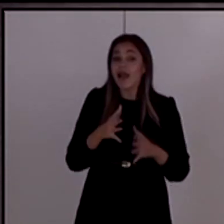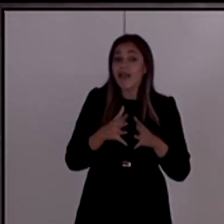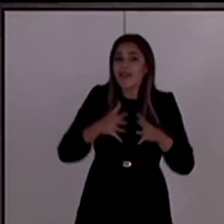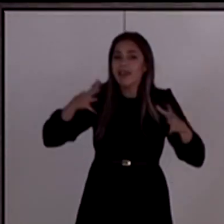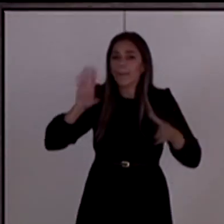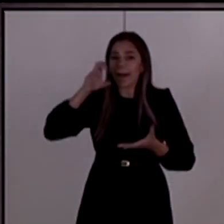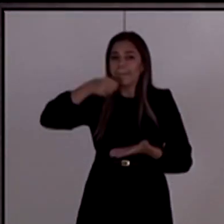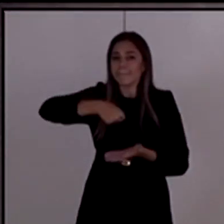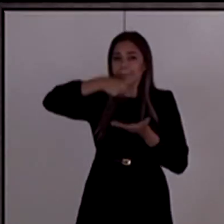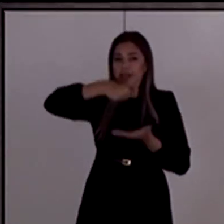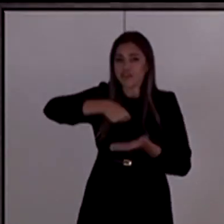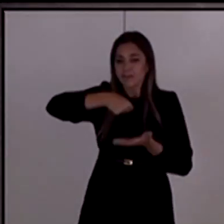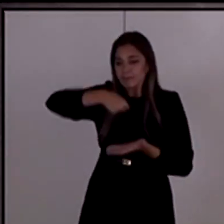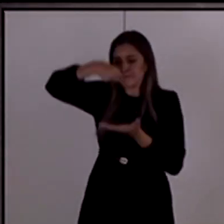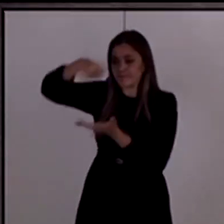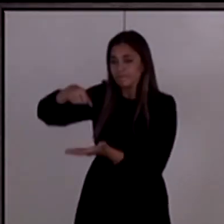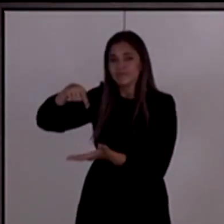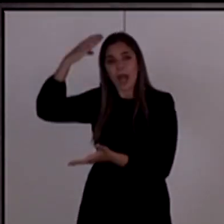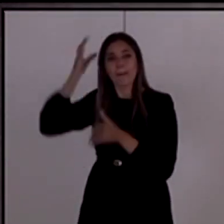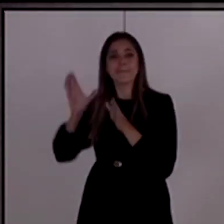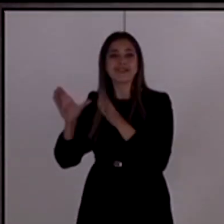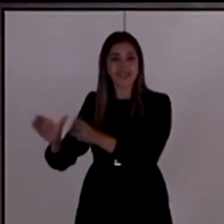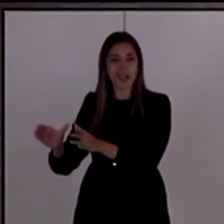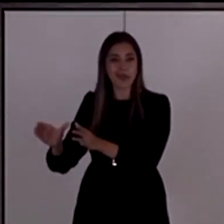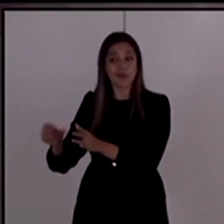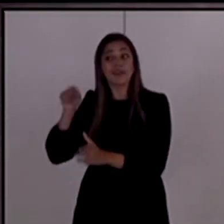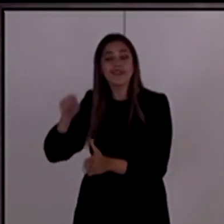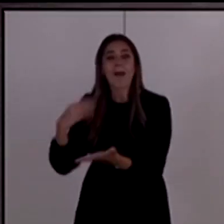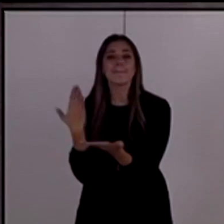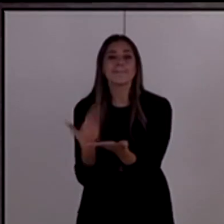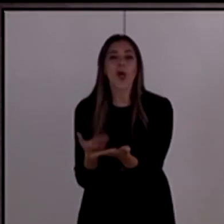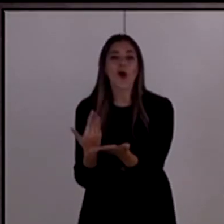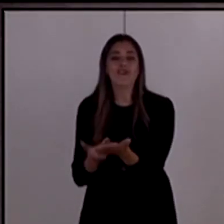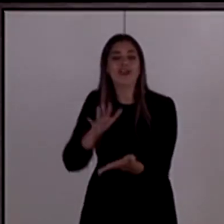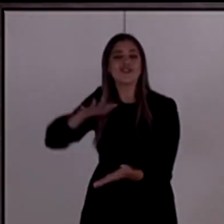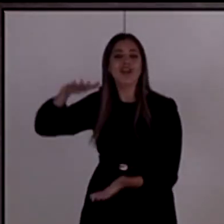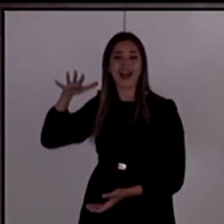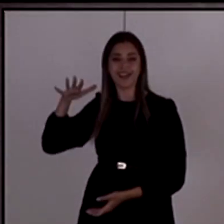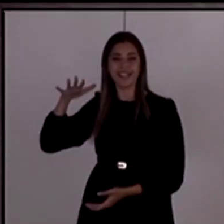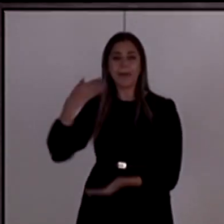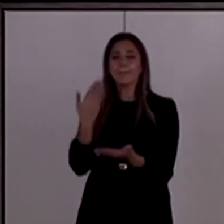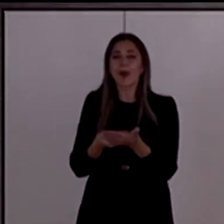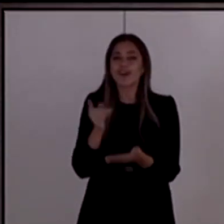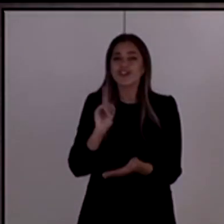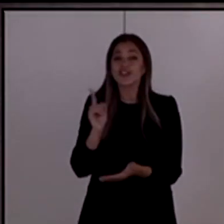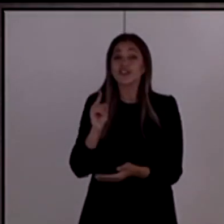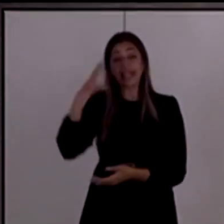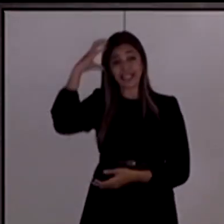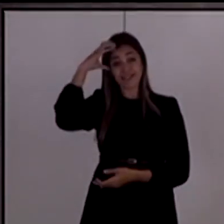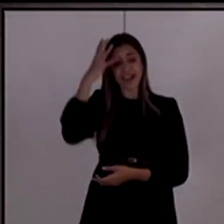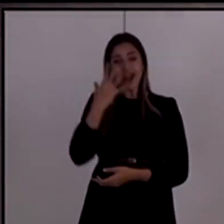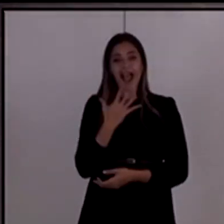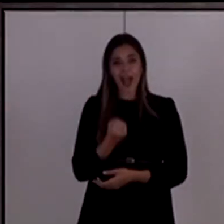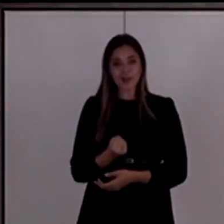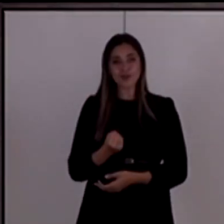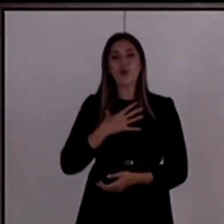li l-dan il-Ministeru. Ud-din għawnekija il-prova ċara, prova li dan il-għvernandu il-rux soċjali u li